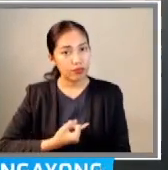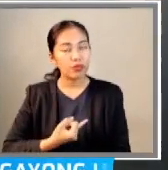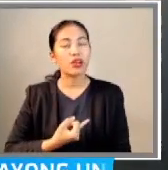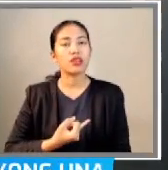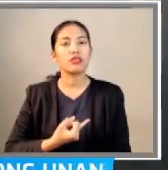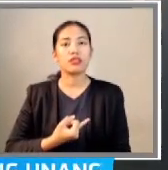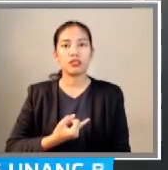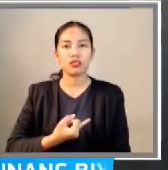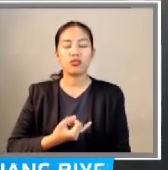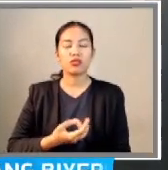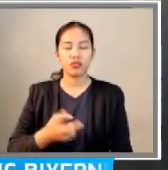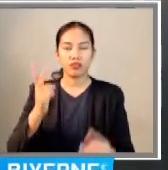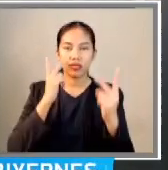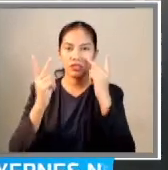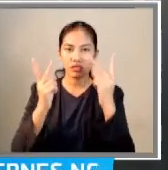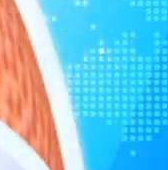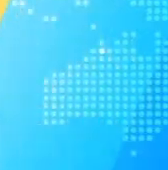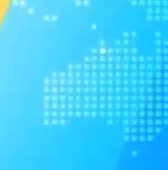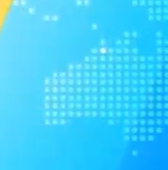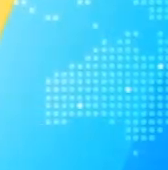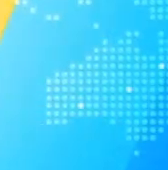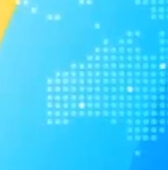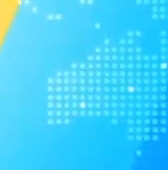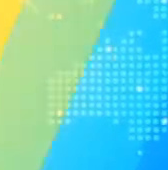bumisita sa bansa.